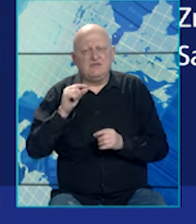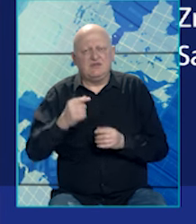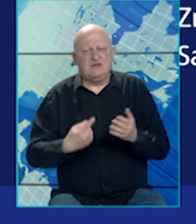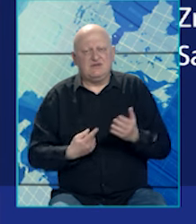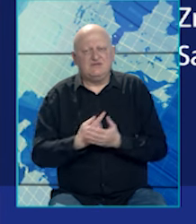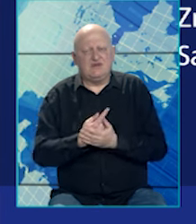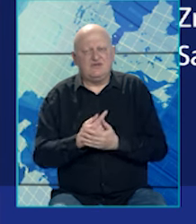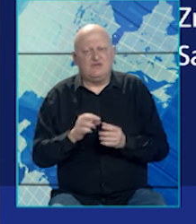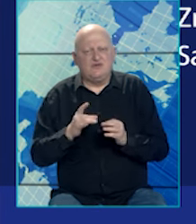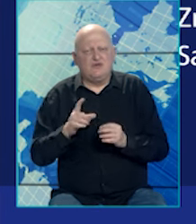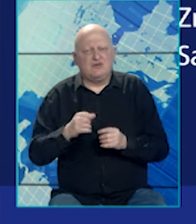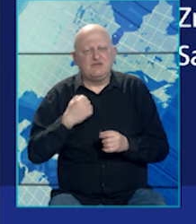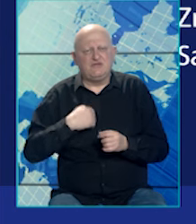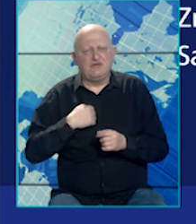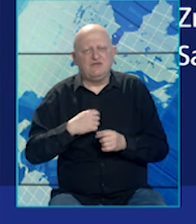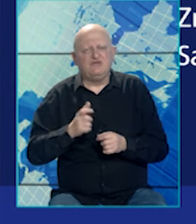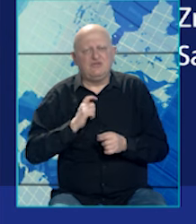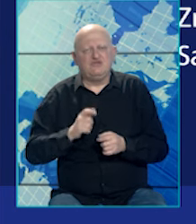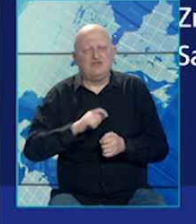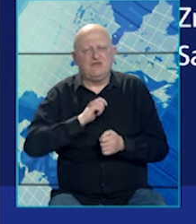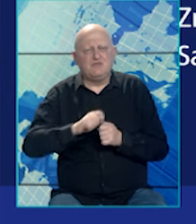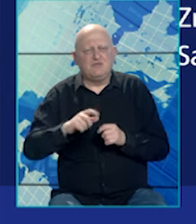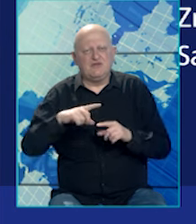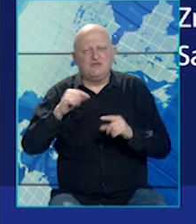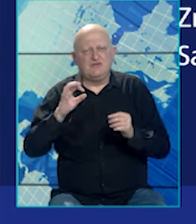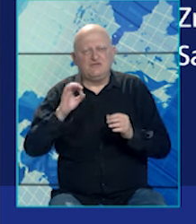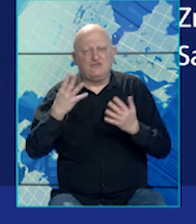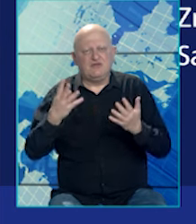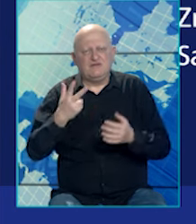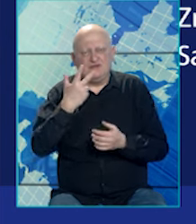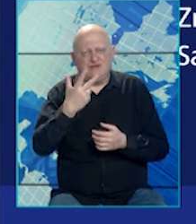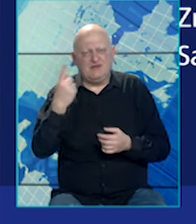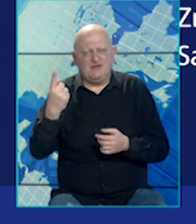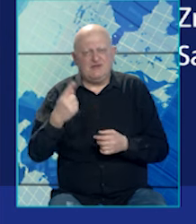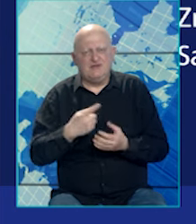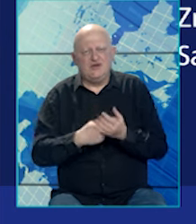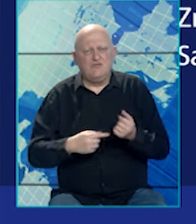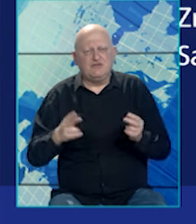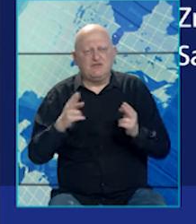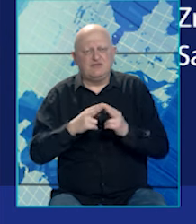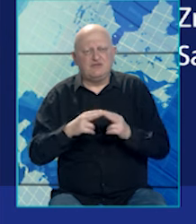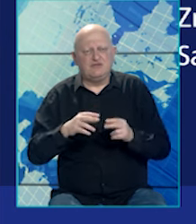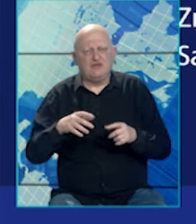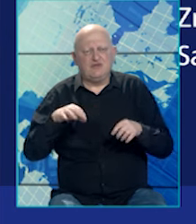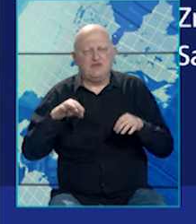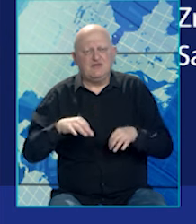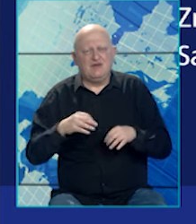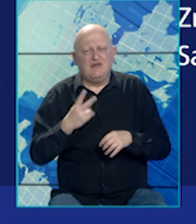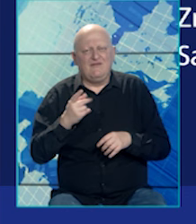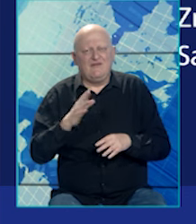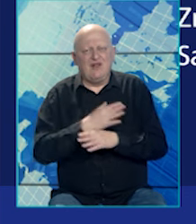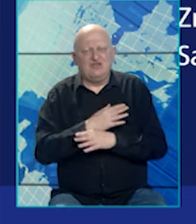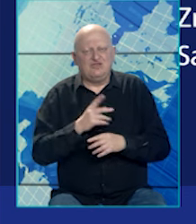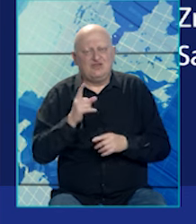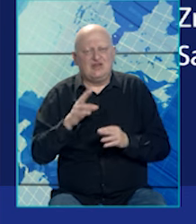Brijeg minimalnim rezultatom. Borac je u Banja Luci očekivano pobjedio Zvijezdu 09 s 3-1. Posljednji susret 23.